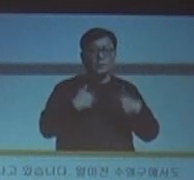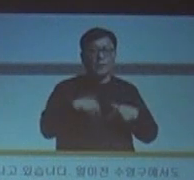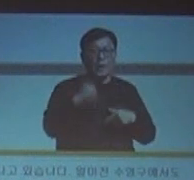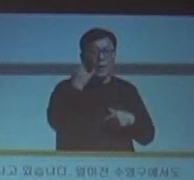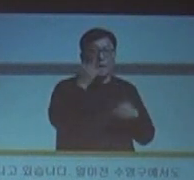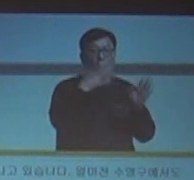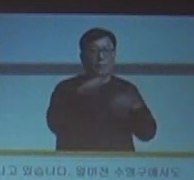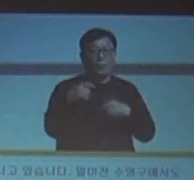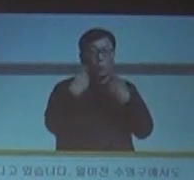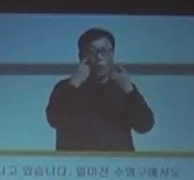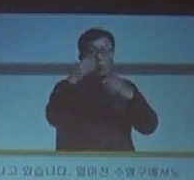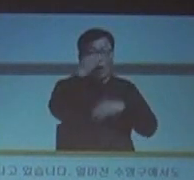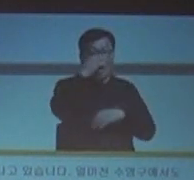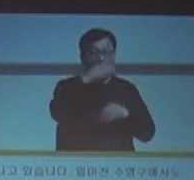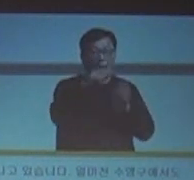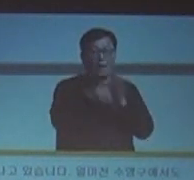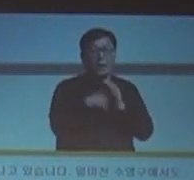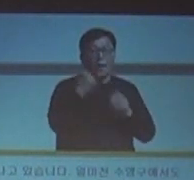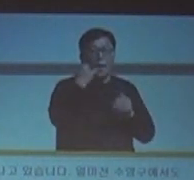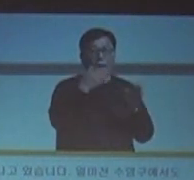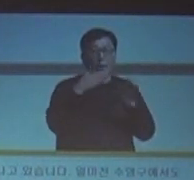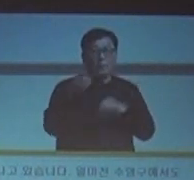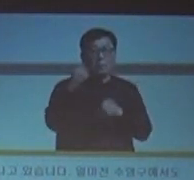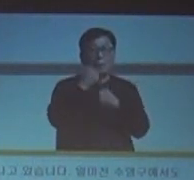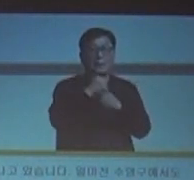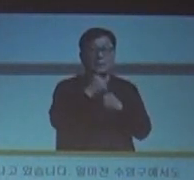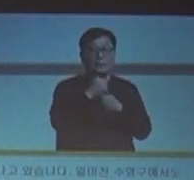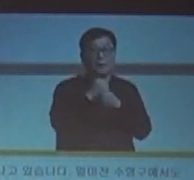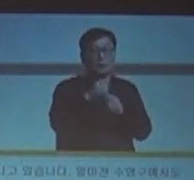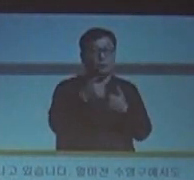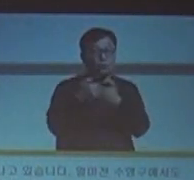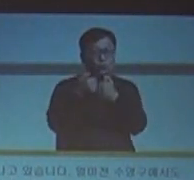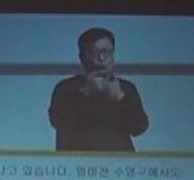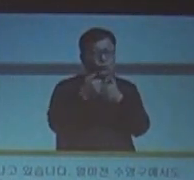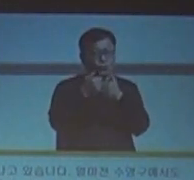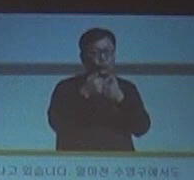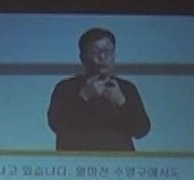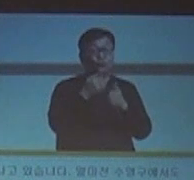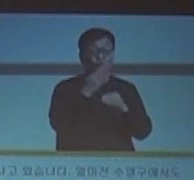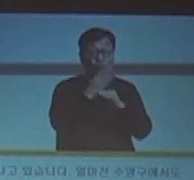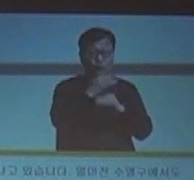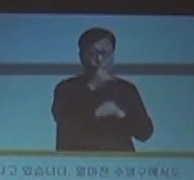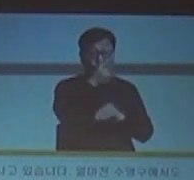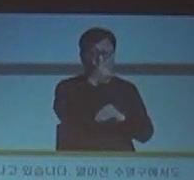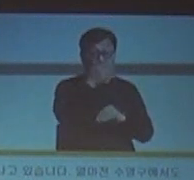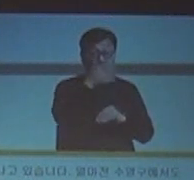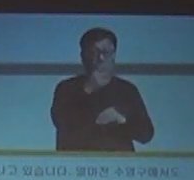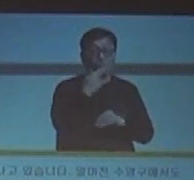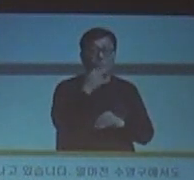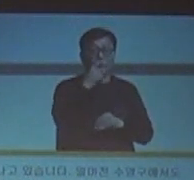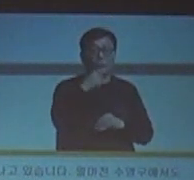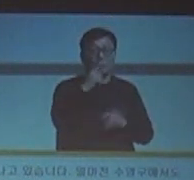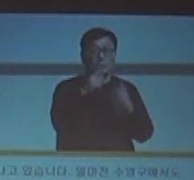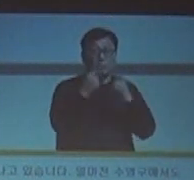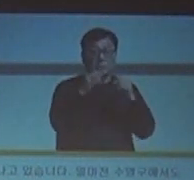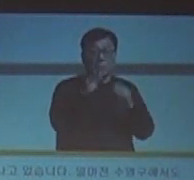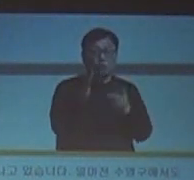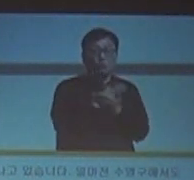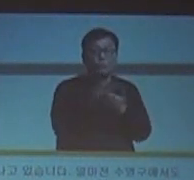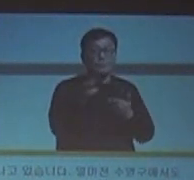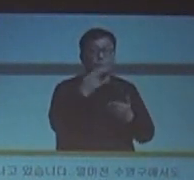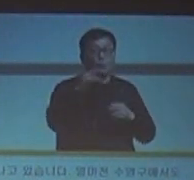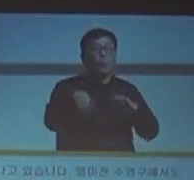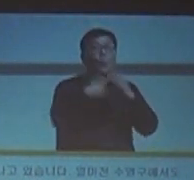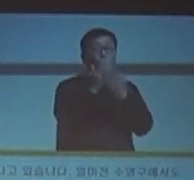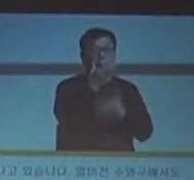해변 관광을 할 수 있는 해변으로 만들자는 논의가 있었습니다. 네. 요한 신부님 말씀처럼 이제는 구분 없는